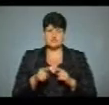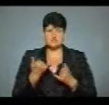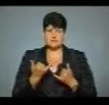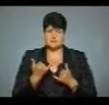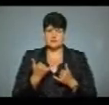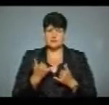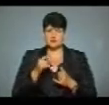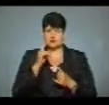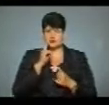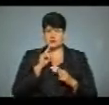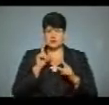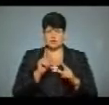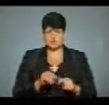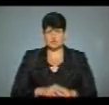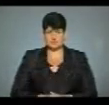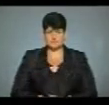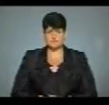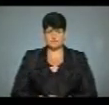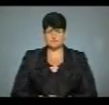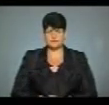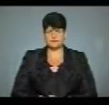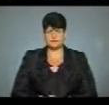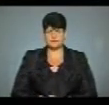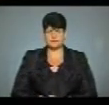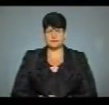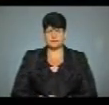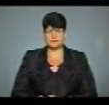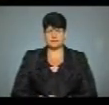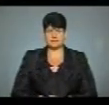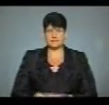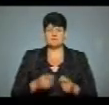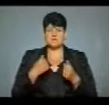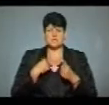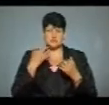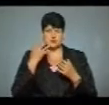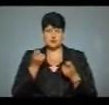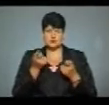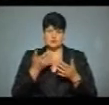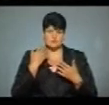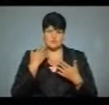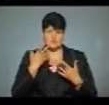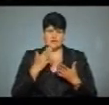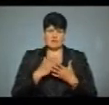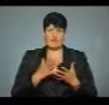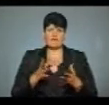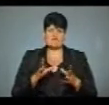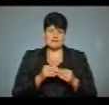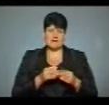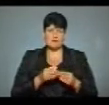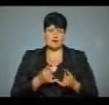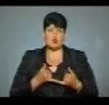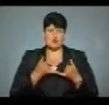стало зручніше їхати. Мені здається, що трошки розгрузило, тому що з'явилося якесь взаєморозуміння водіїв на